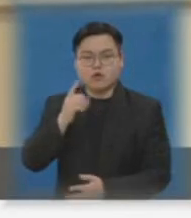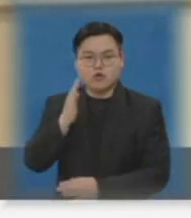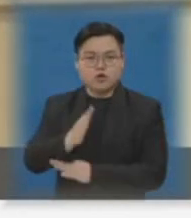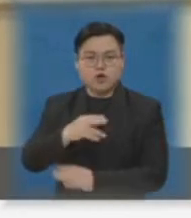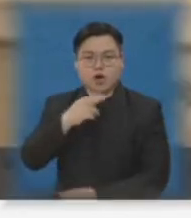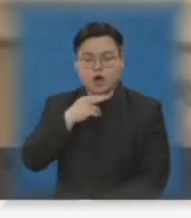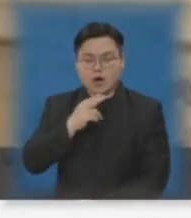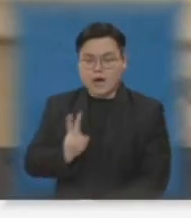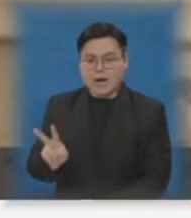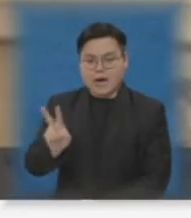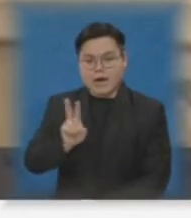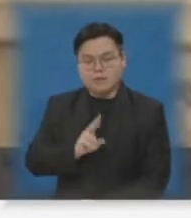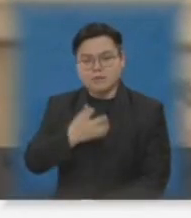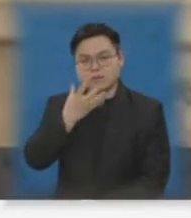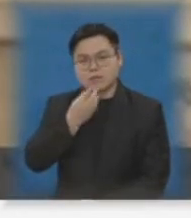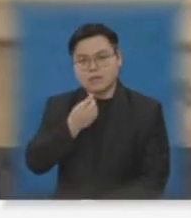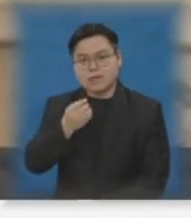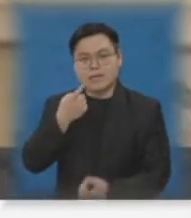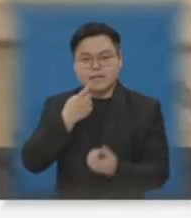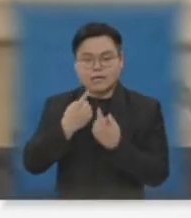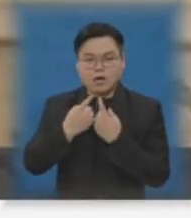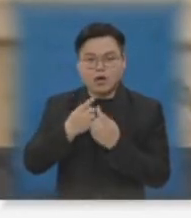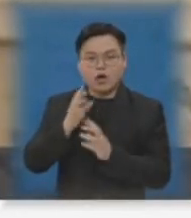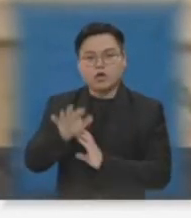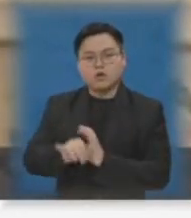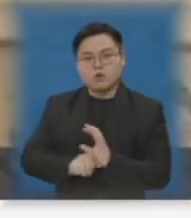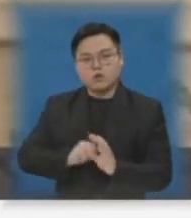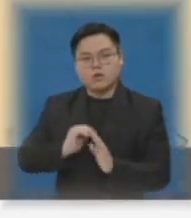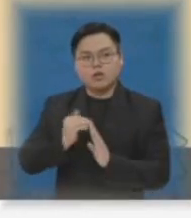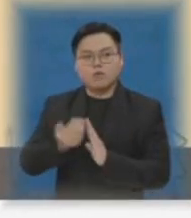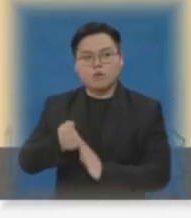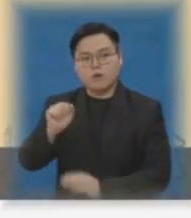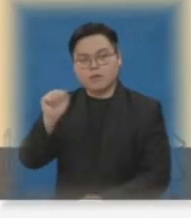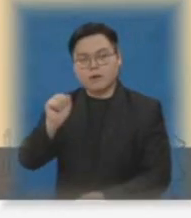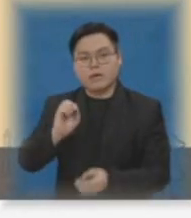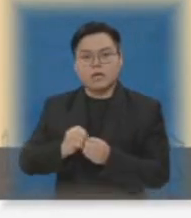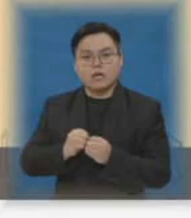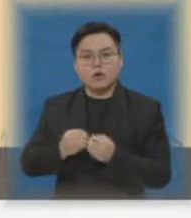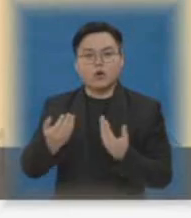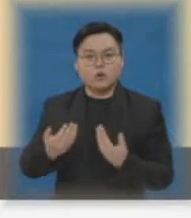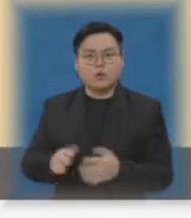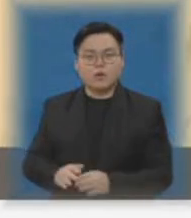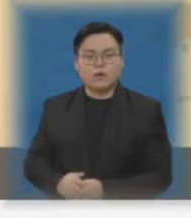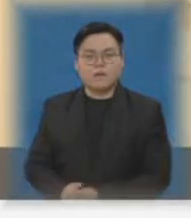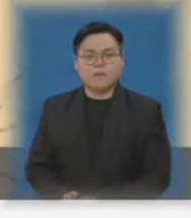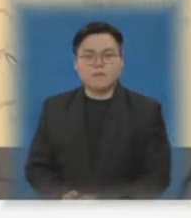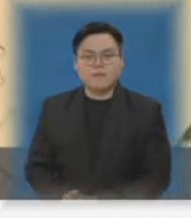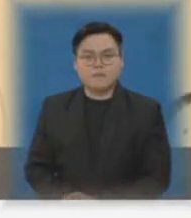бяцхан охидтойгоо болзож тэдэнтэй ярилцсан олон улсын гэр бүлийн өдрийг тэмдэглэн өнгөрүүллээ.